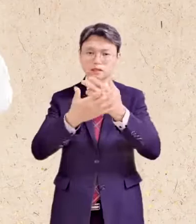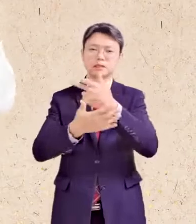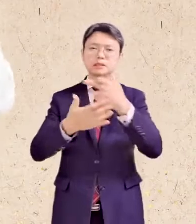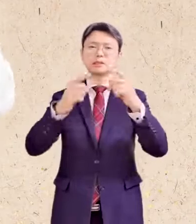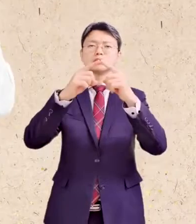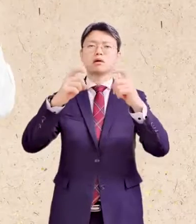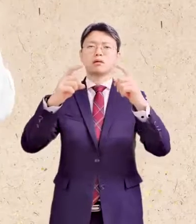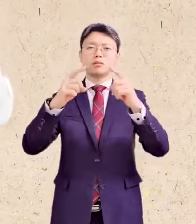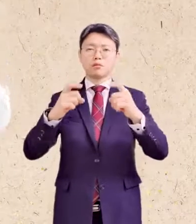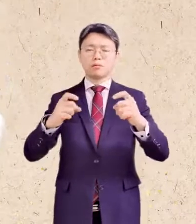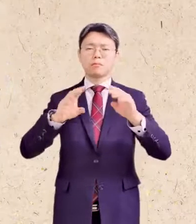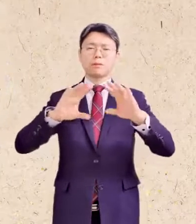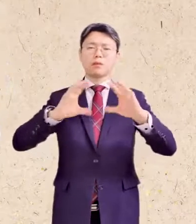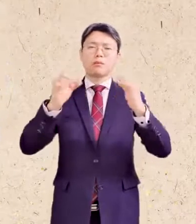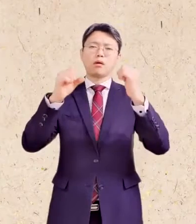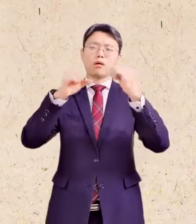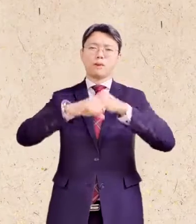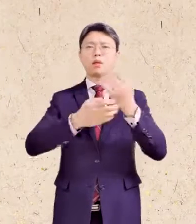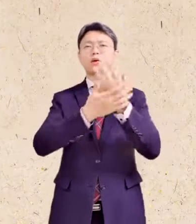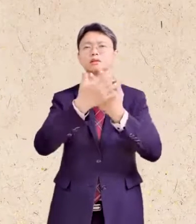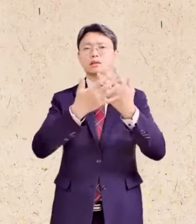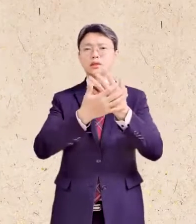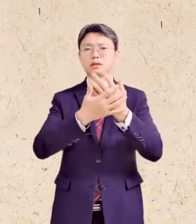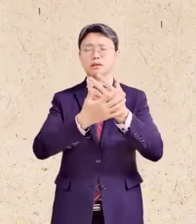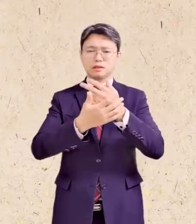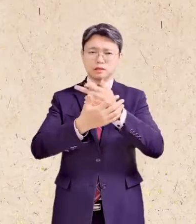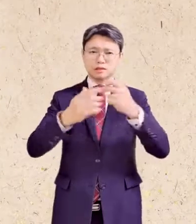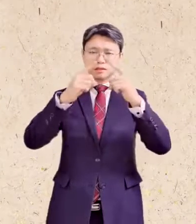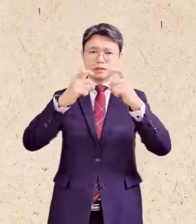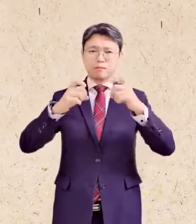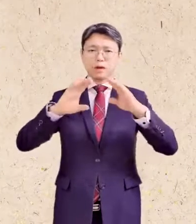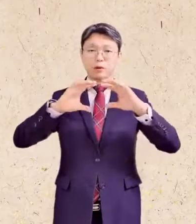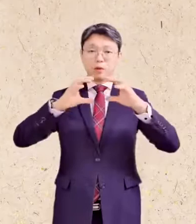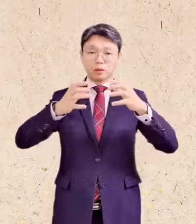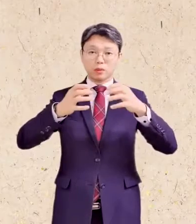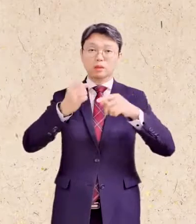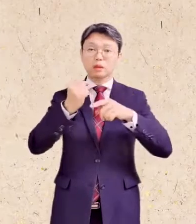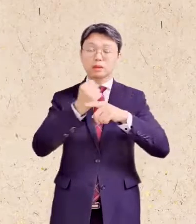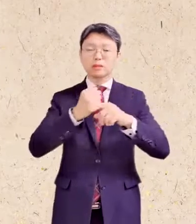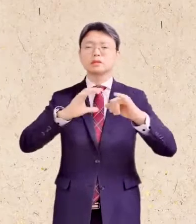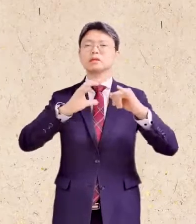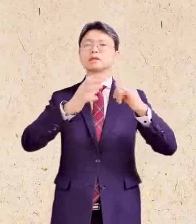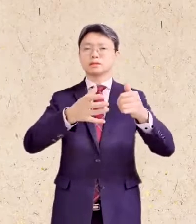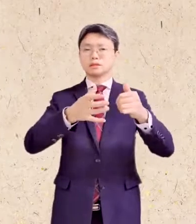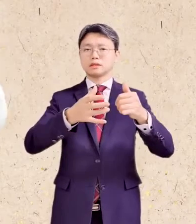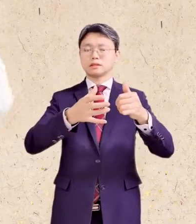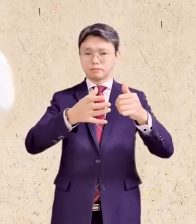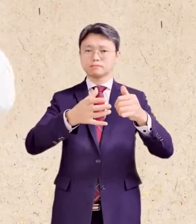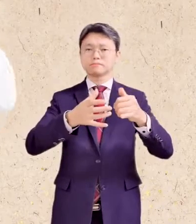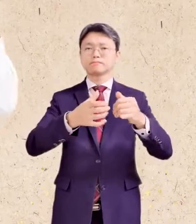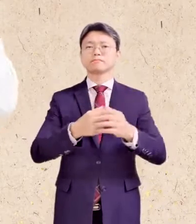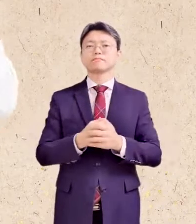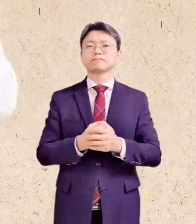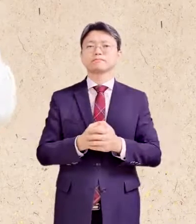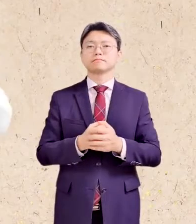번째 환상은 큰 성 바벨론의 멸망에 관한 환상입니다. 큰 성 바벨론은 세상을 상징하므로 세 번째